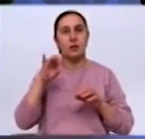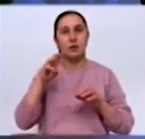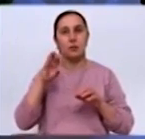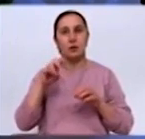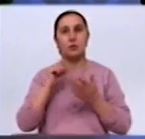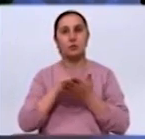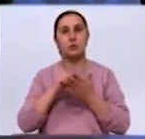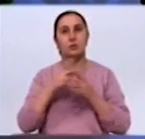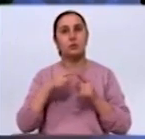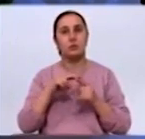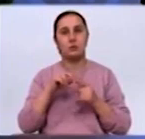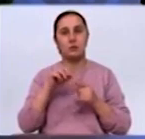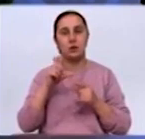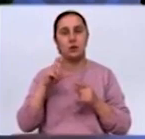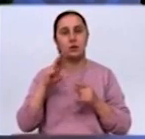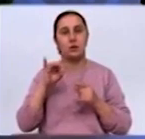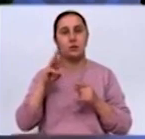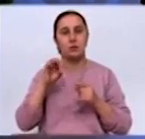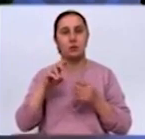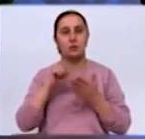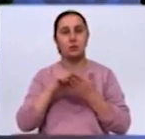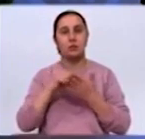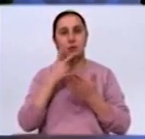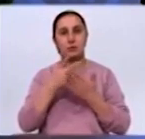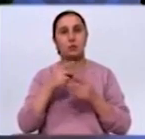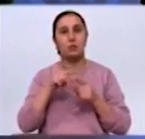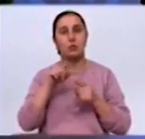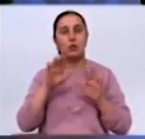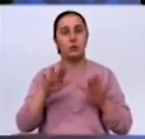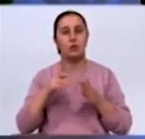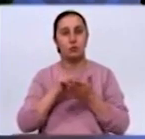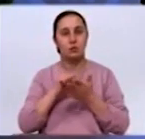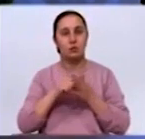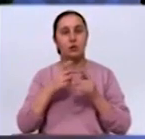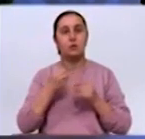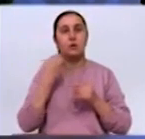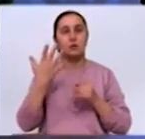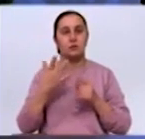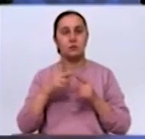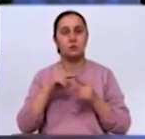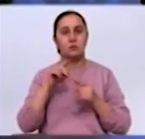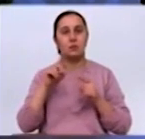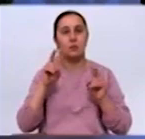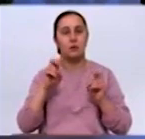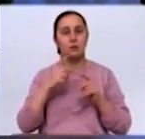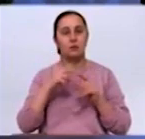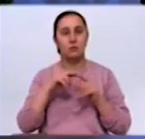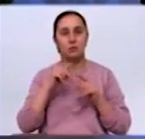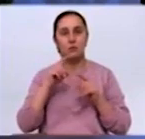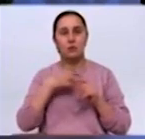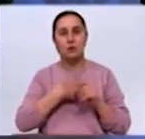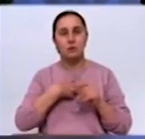HTML tilida yozilgan hujjat deb qaraladi. Bu holda yozilgan hujjatlarni biz bir qancha maxsus dasturlar